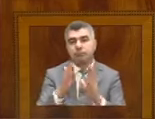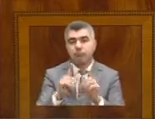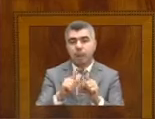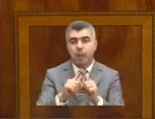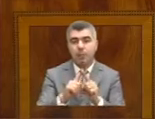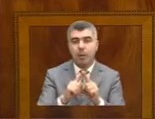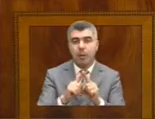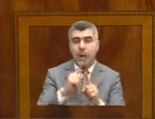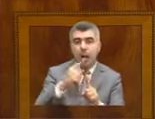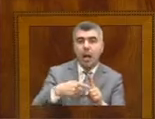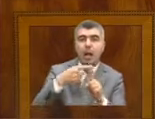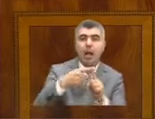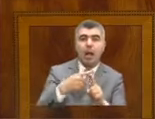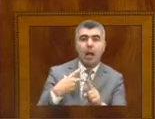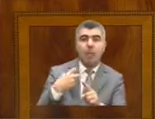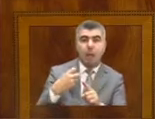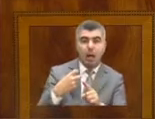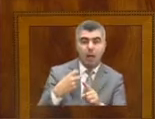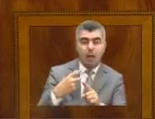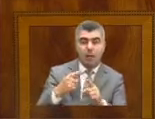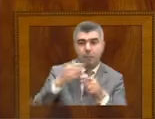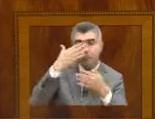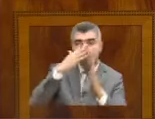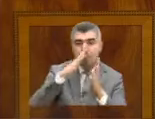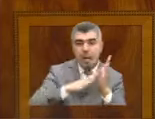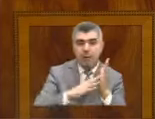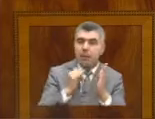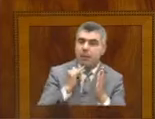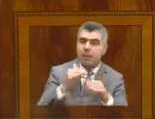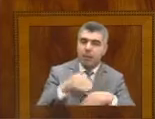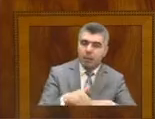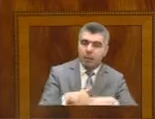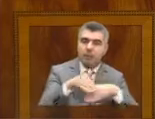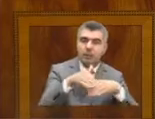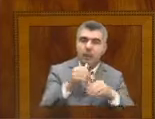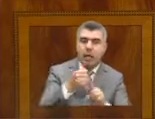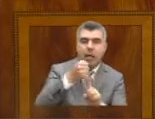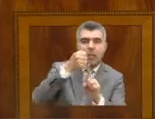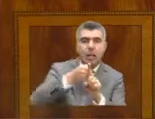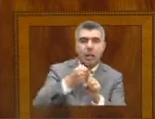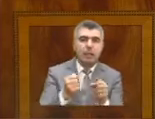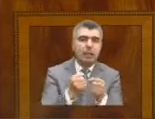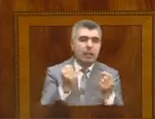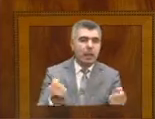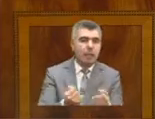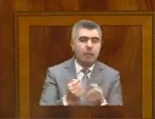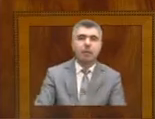استعادة الهوامش المالية الضرورية لمواصلة مختلف الأوراش التنموية.